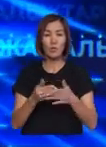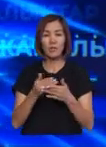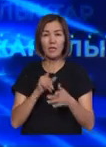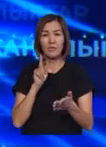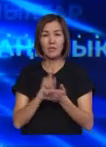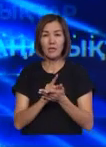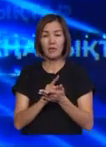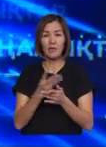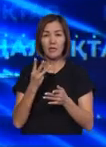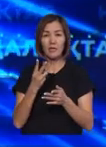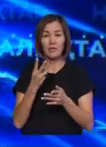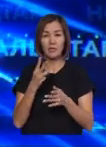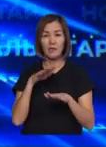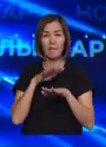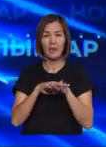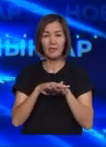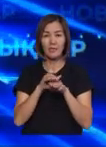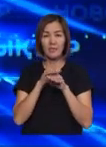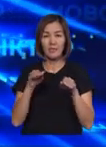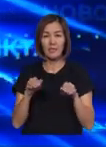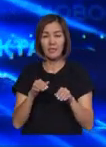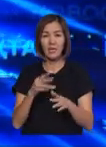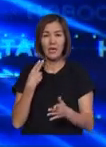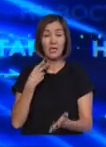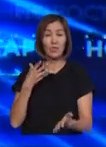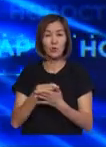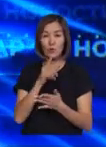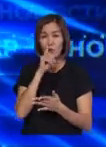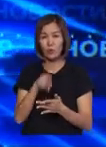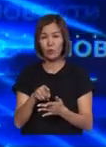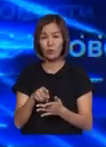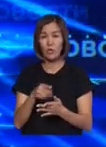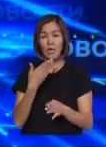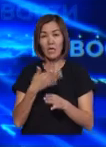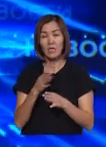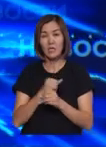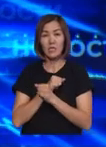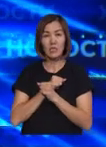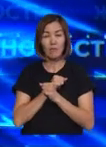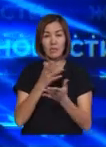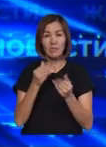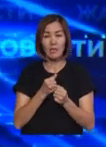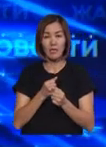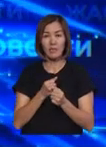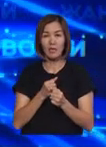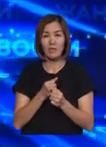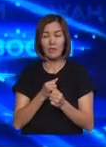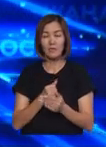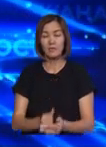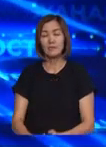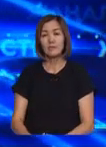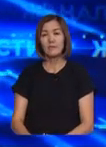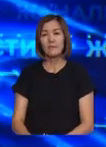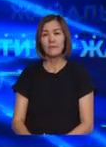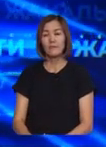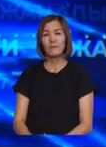екінші деңгейдегі банктерден алған қарыздарын төлемейді. Яғни кредиттік демалыс алады. Бұл бастама қаржы ұйымдарына өз тиімділігін көрсетіп отыр.